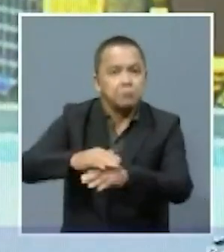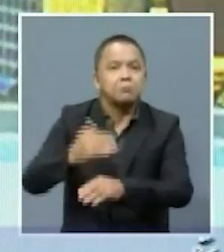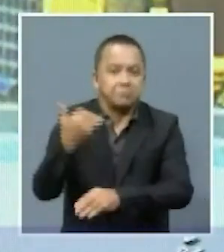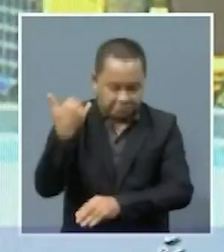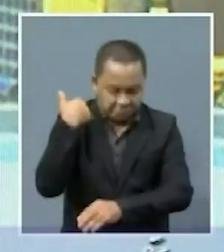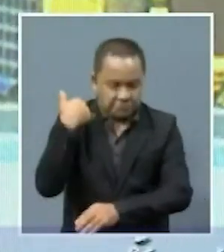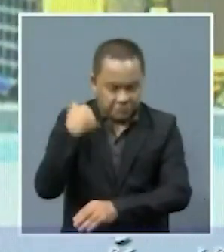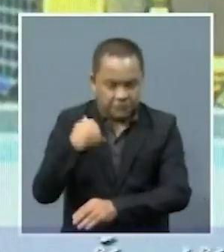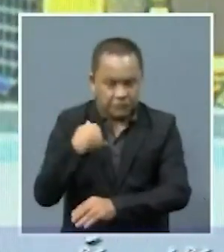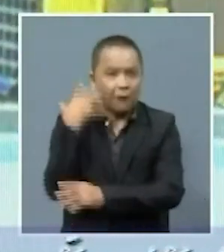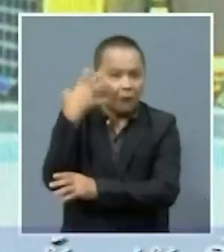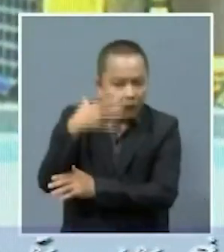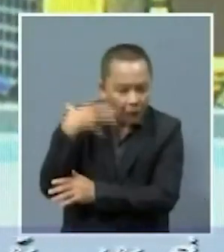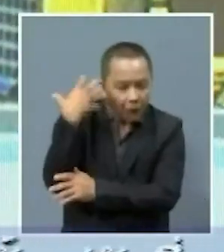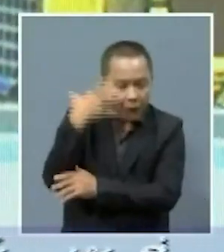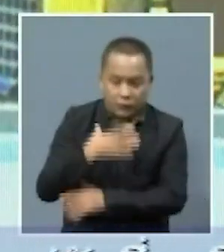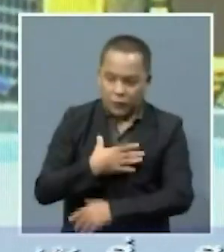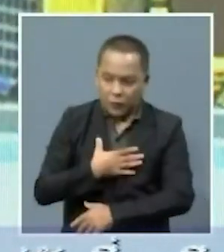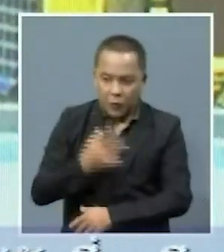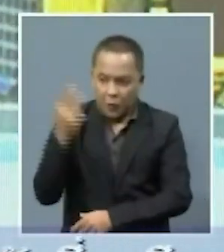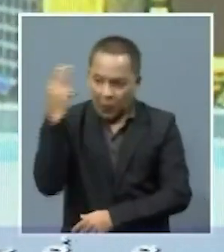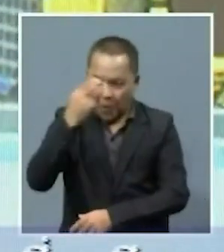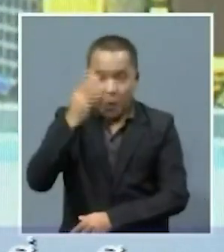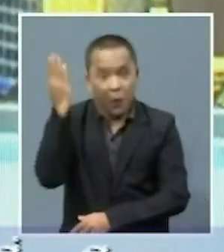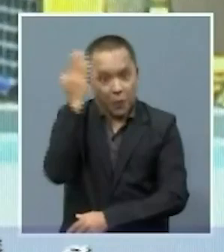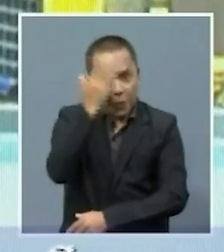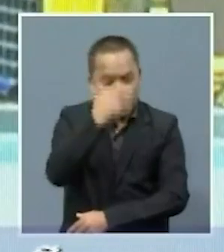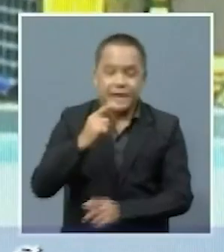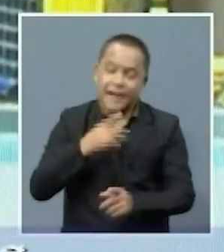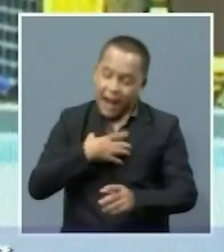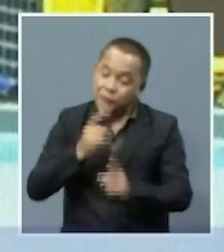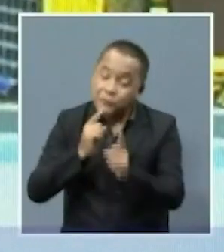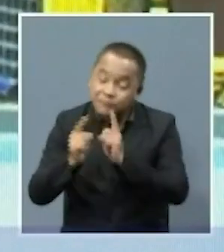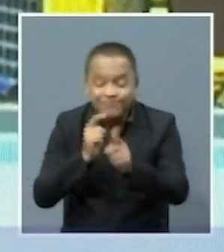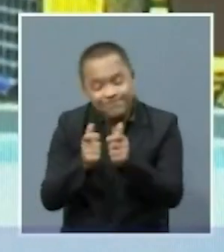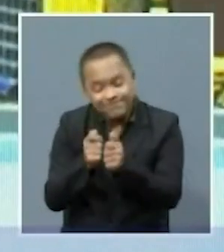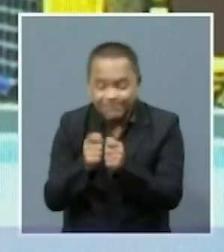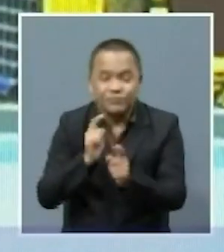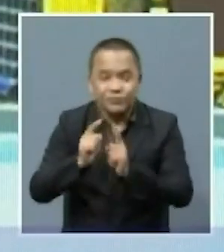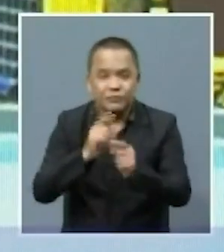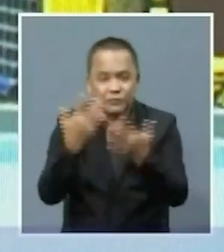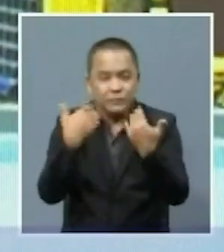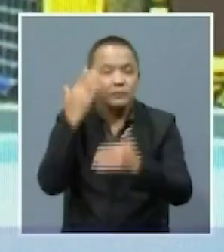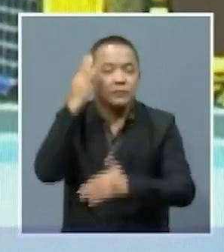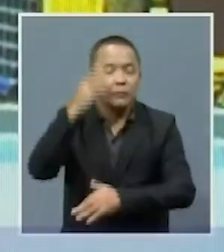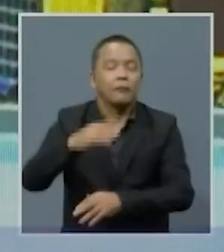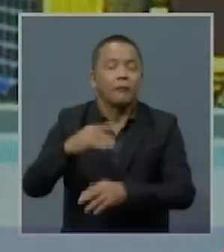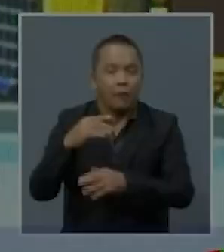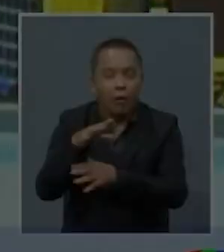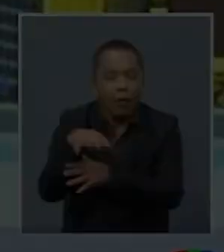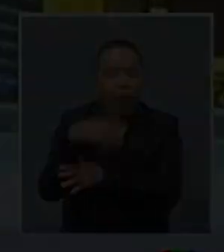ไป มีหลงด้วยนะพอเห็นปุ๊บหล่อสวยก็อยากจะพูดคุยอยากจะใช้กับเขาสุดท้ายก็ตกเป็นเหยื่อนั่นเอง